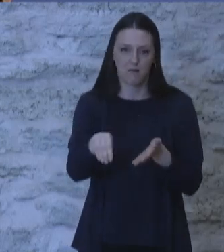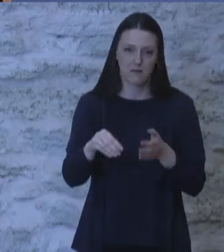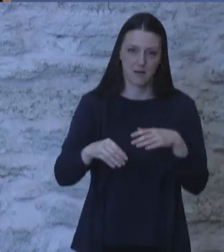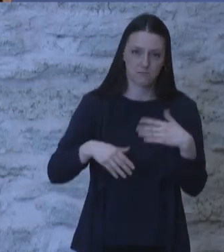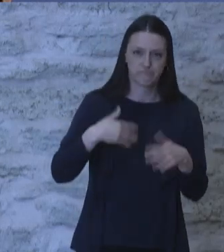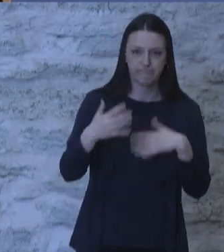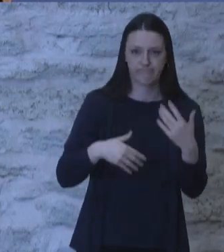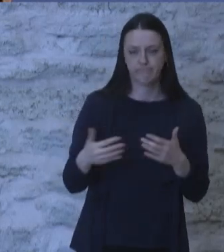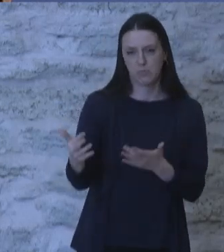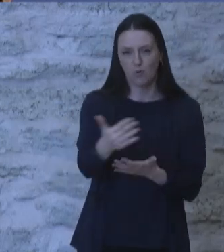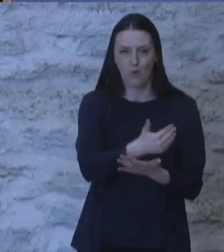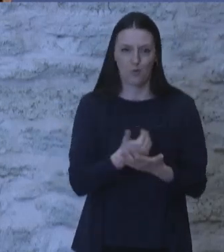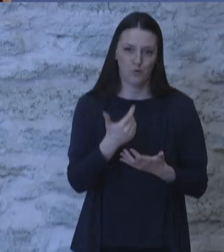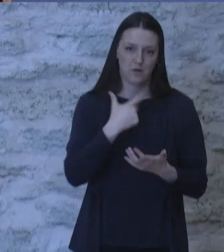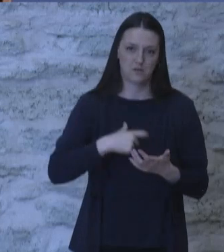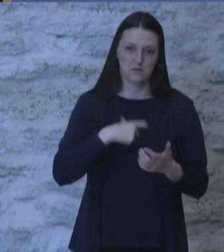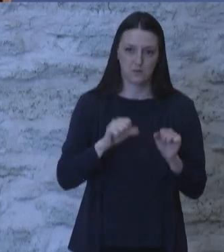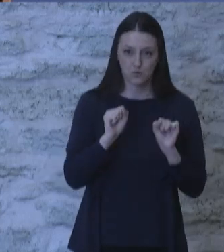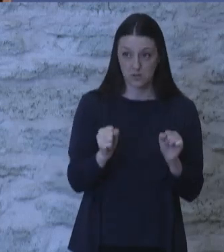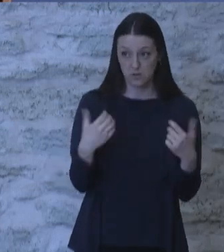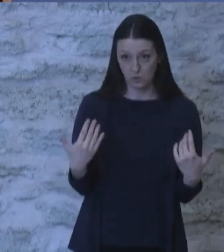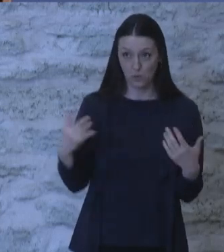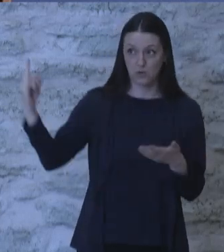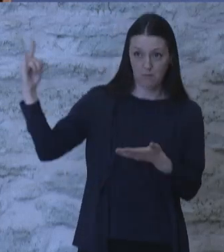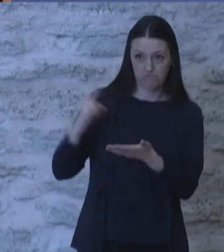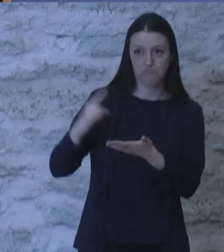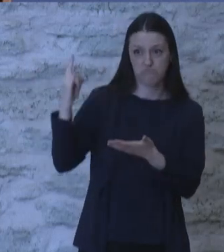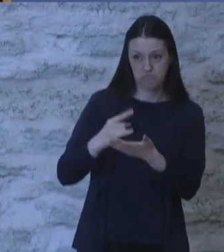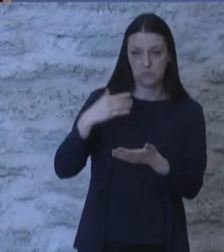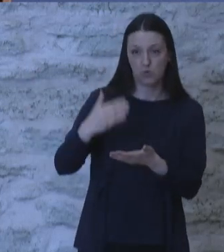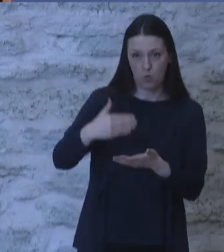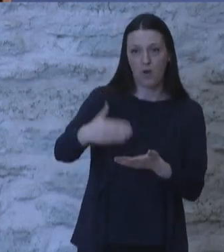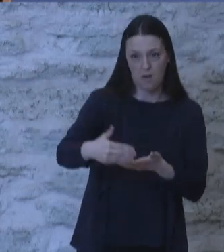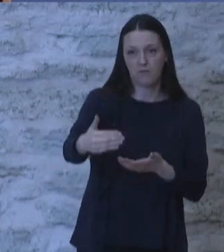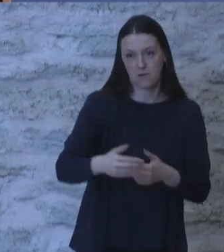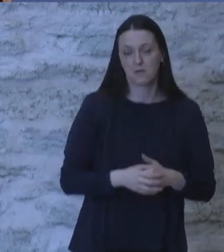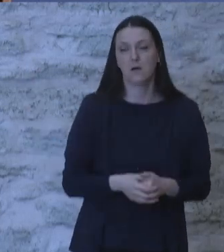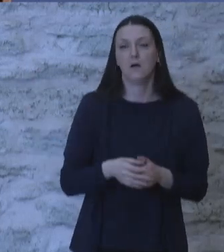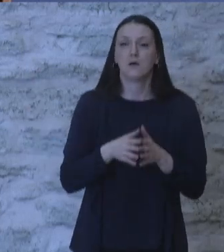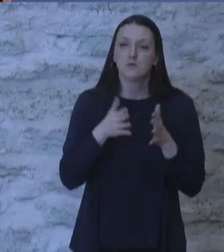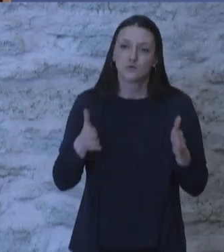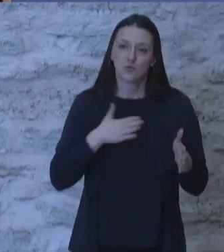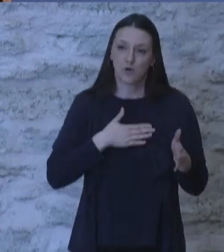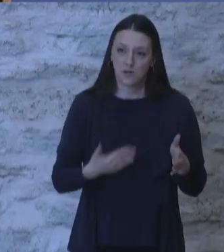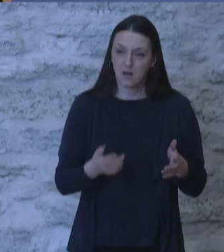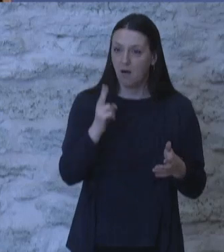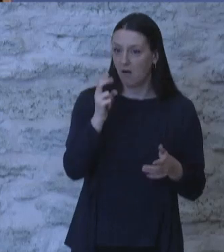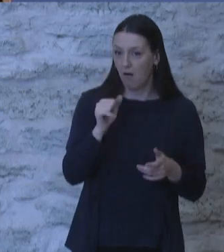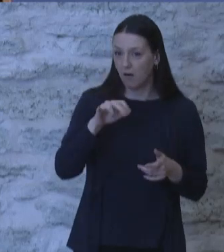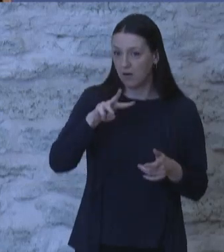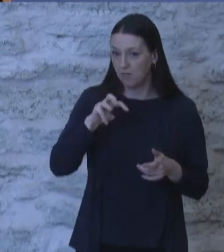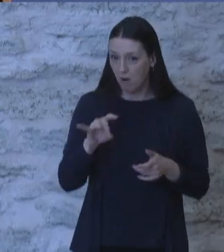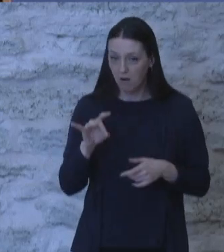isikuaitse vahendid nüüd on hakkanud need tarned tulema ka Hiinast ja tahan öelda ka aita Kaimar Karule, meie